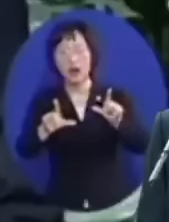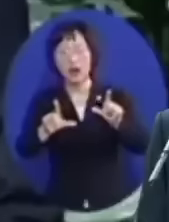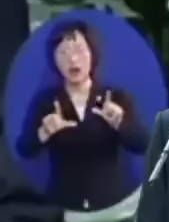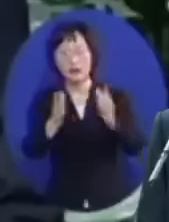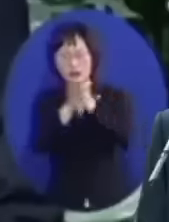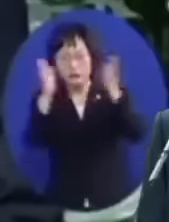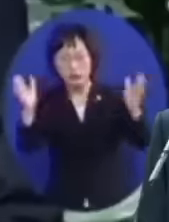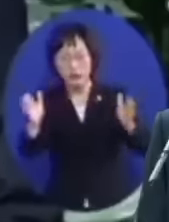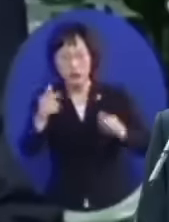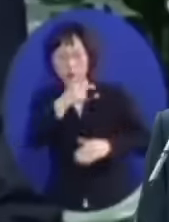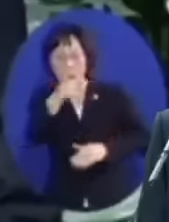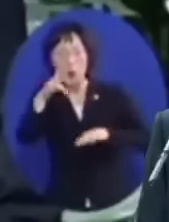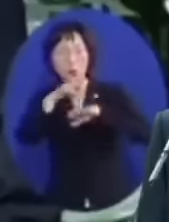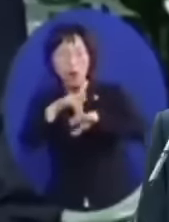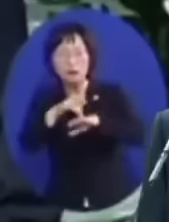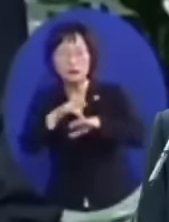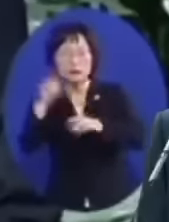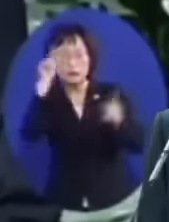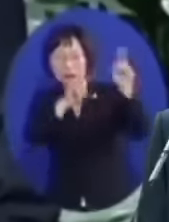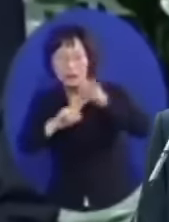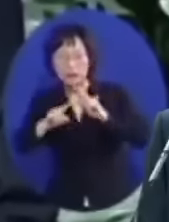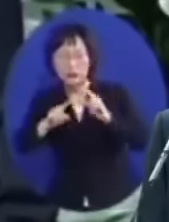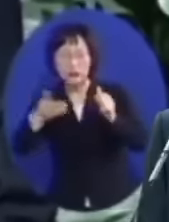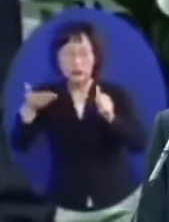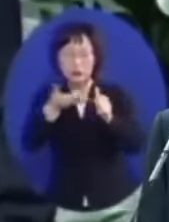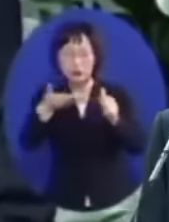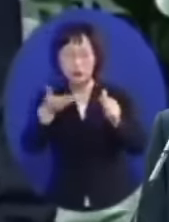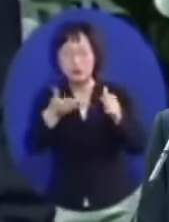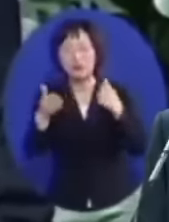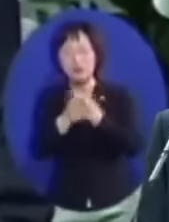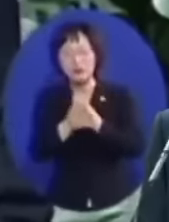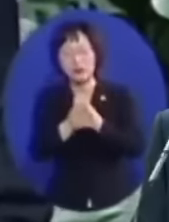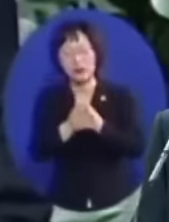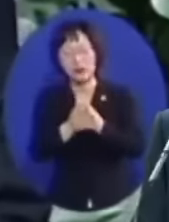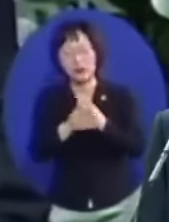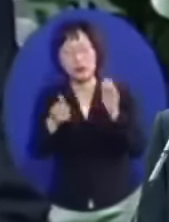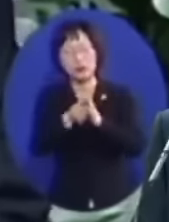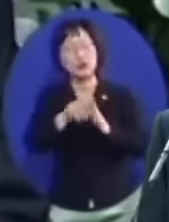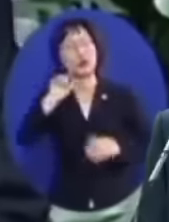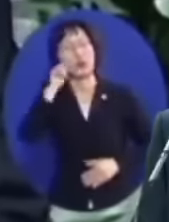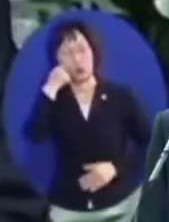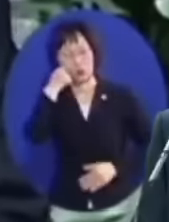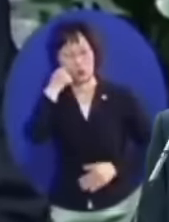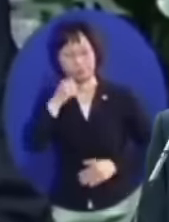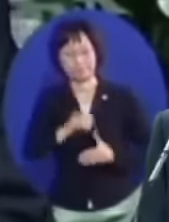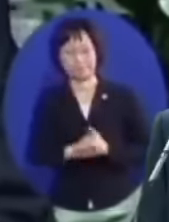너무나 마귀가 상처를 많이 입혀놓았기 때문에 좀처럼 돌아올 수 없습니다.